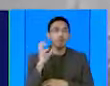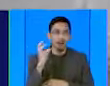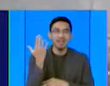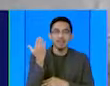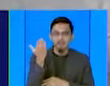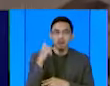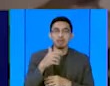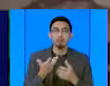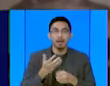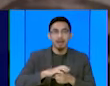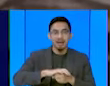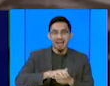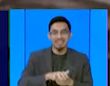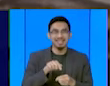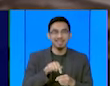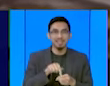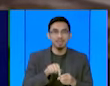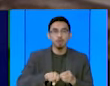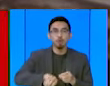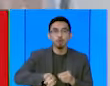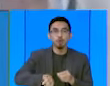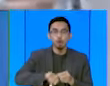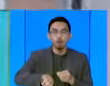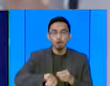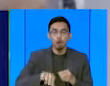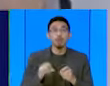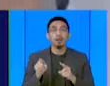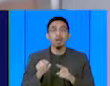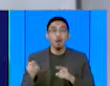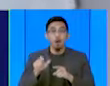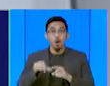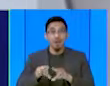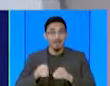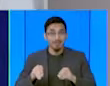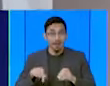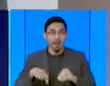tabung gas. Ledakan terjadi saat pekerja tengah melakukan proses pengeringan.